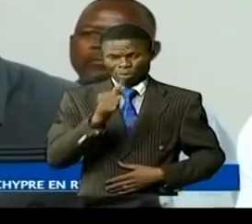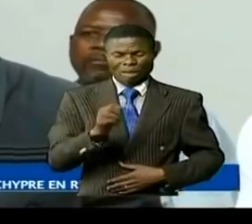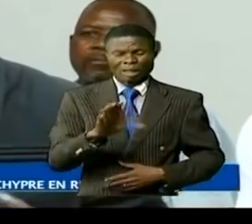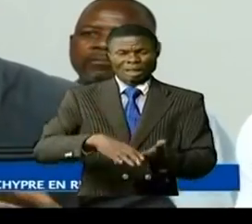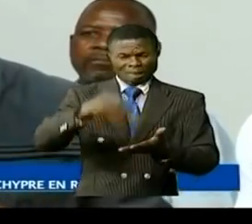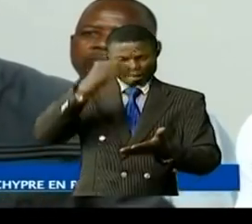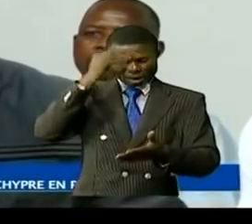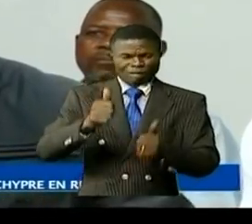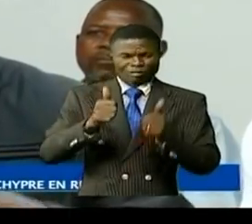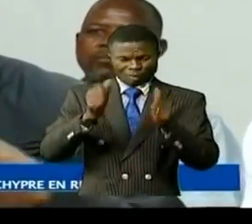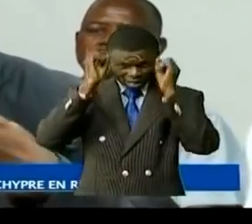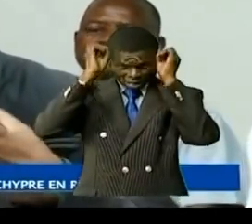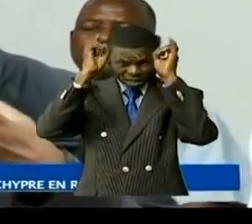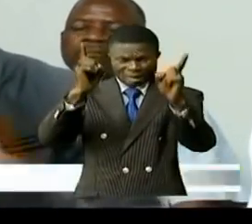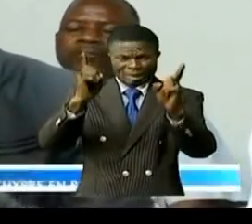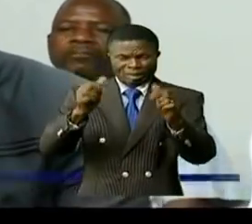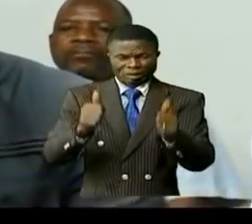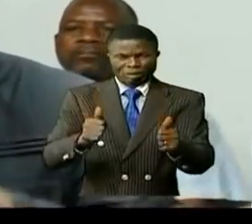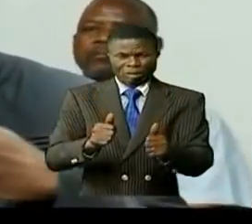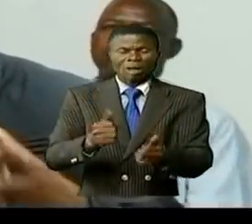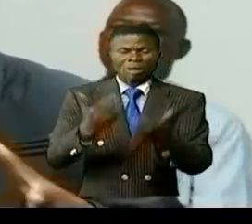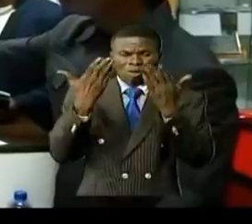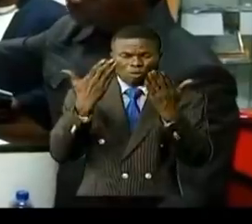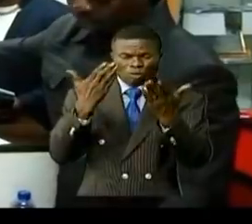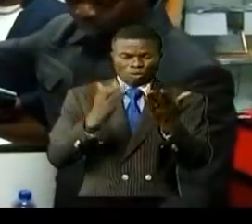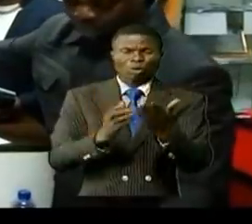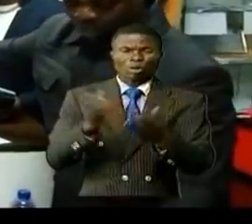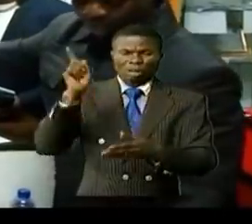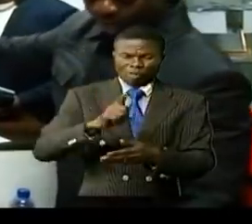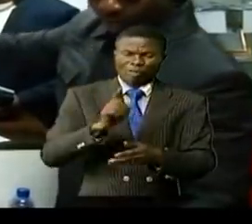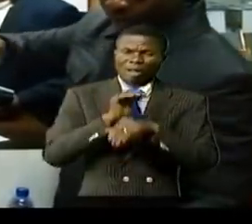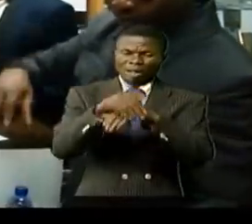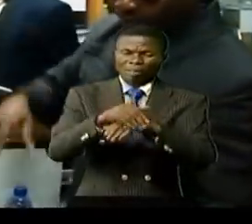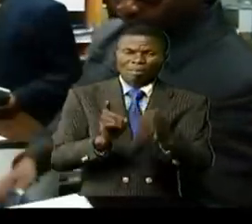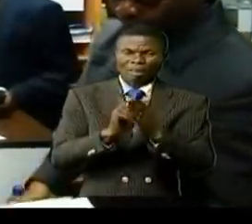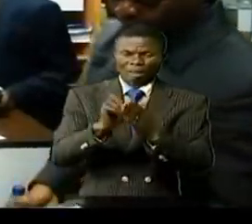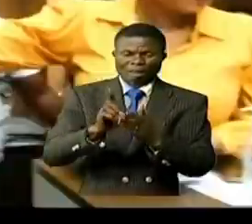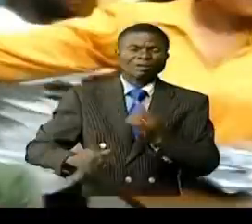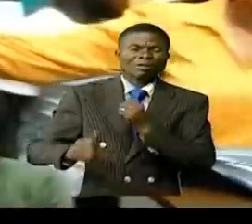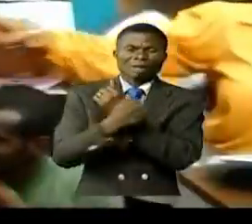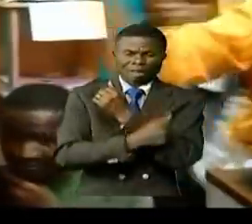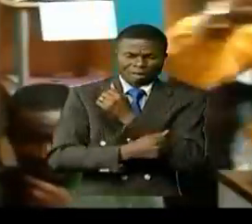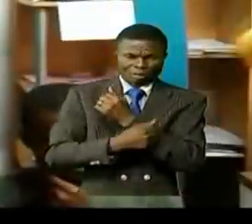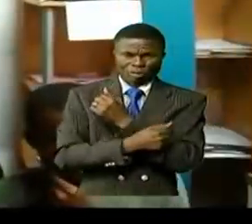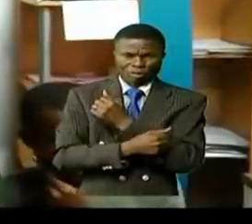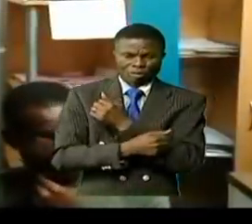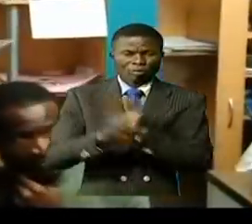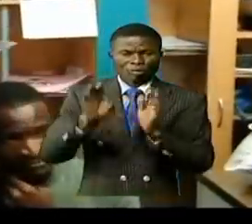éduqués, c'est des enfants qui sont là pour étudier, venir contribuer au développement du pays. Il n'y a pas de